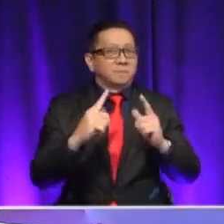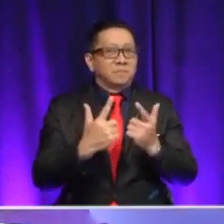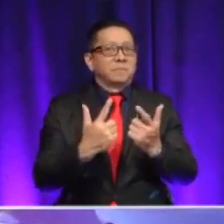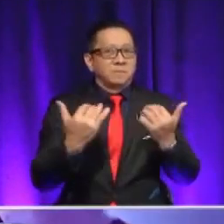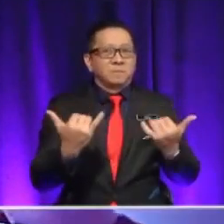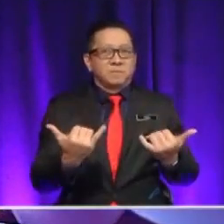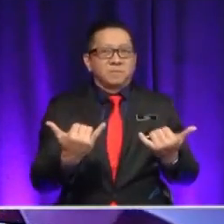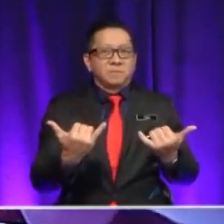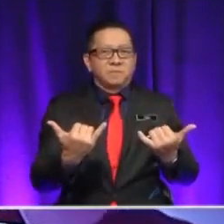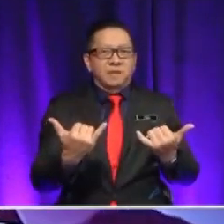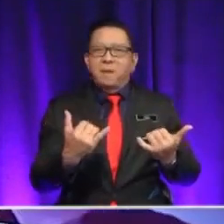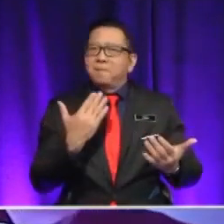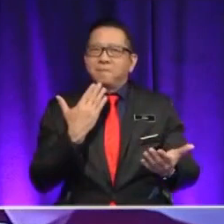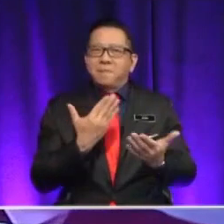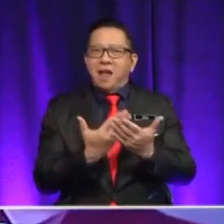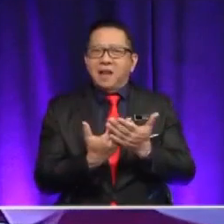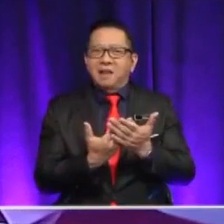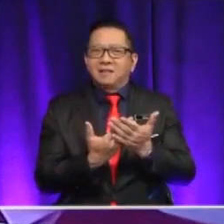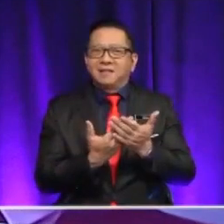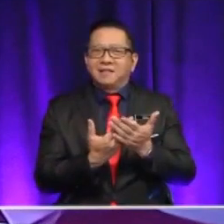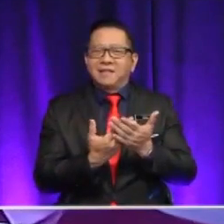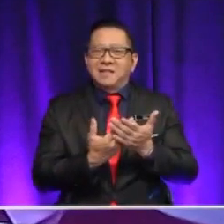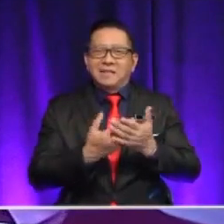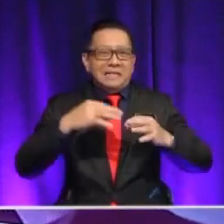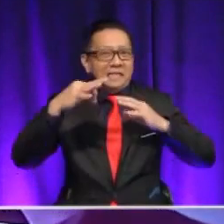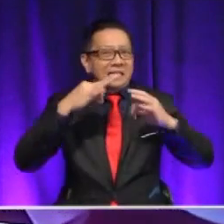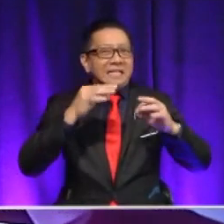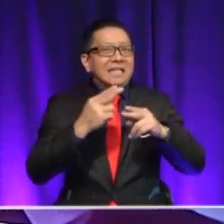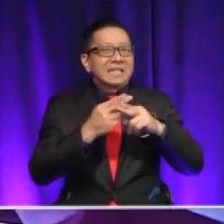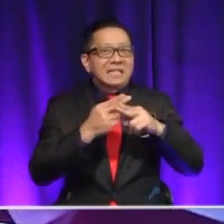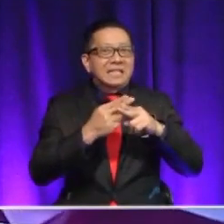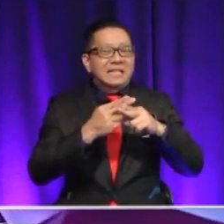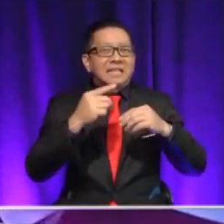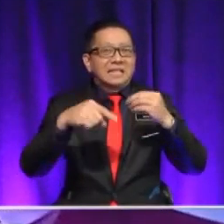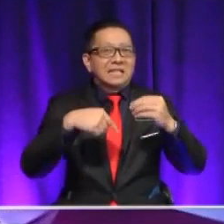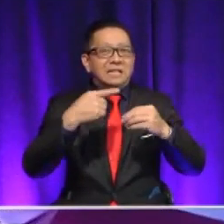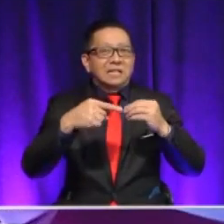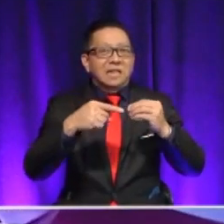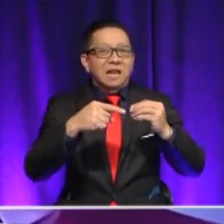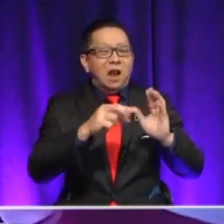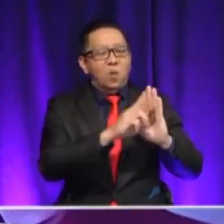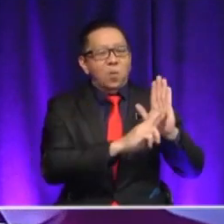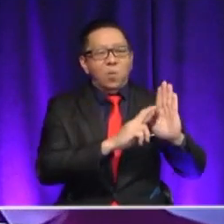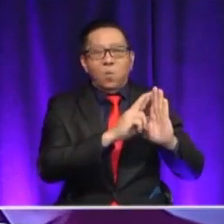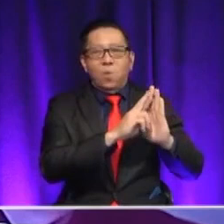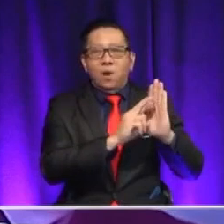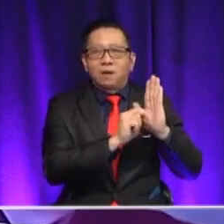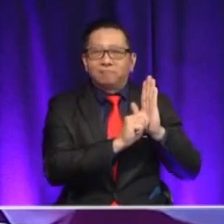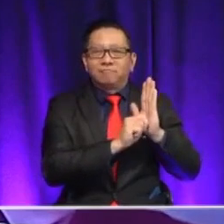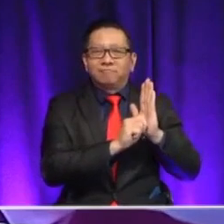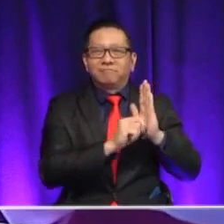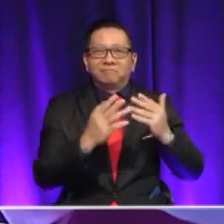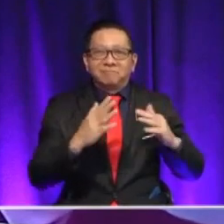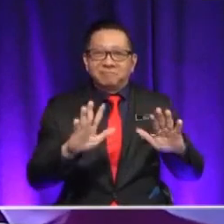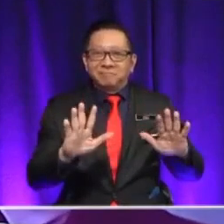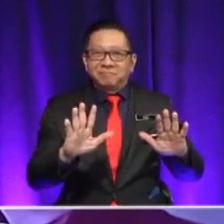seterusnya. Okey, baiklah. Itu dia penerangan ringkas tentang latar belakang ataupun maklumat rukun negara. Selepas ini macam Cikgu